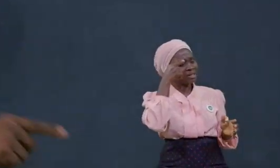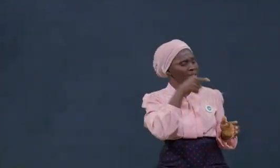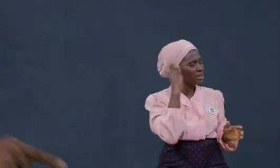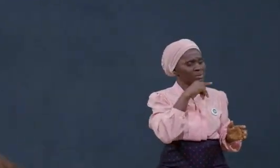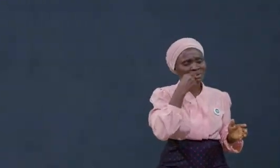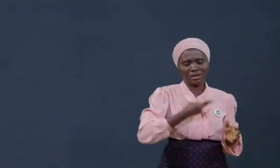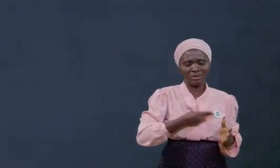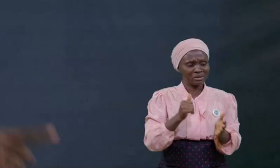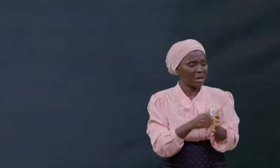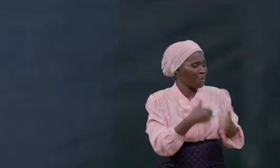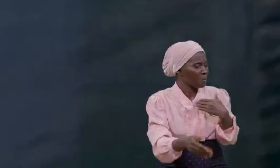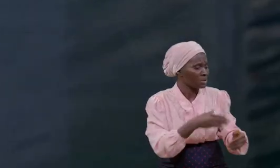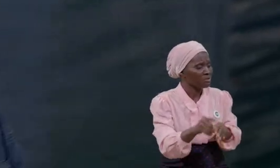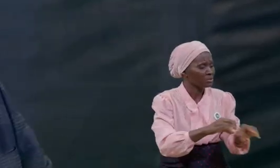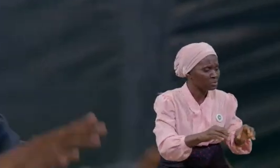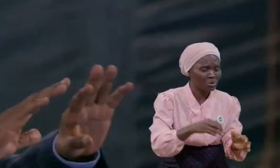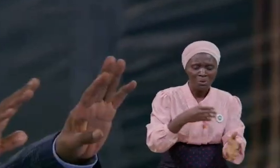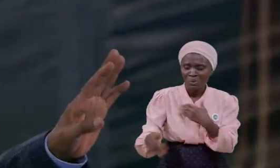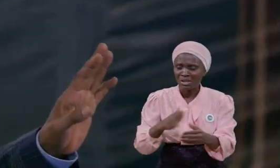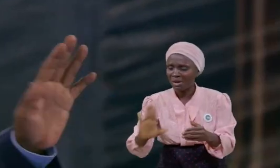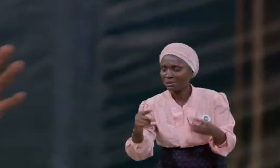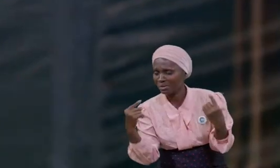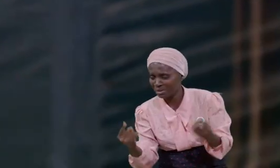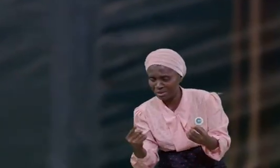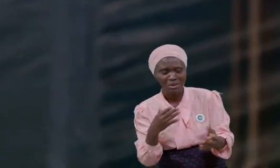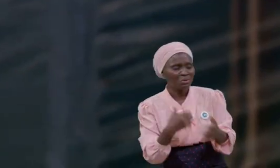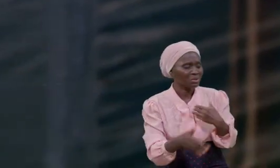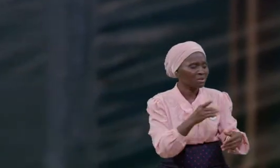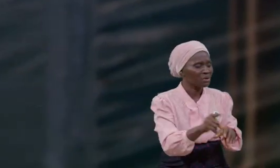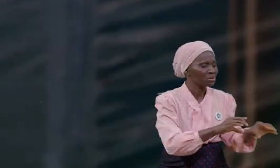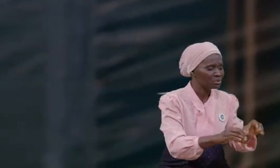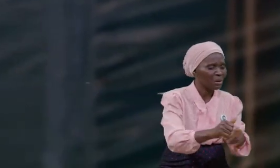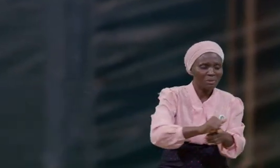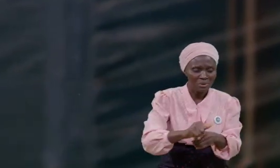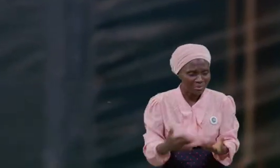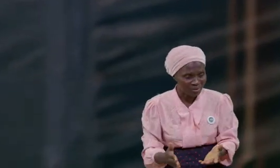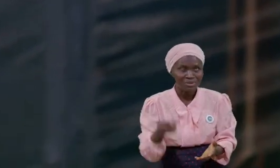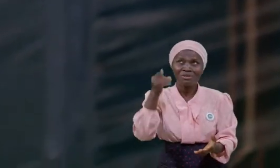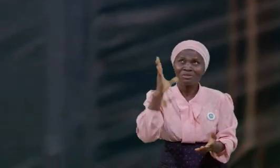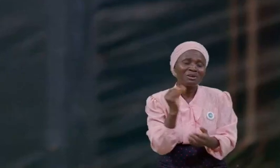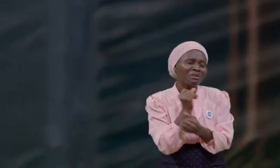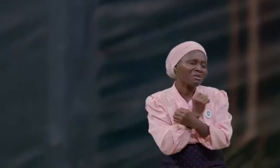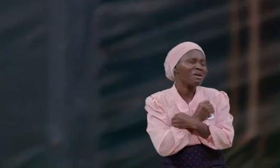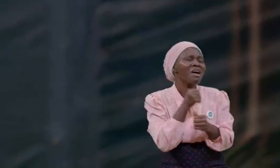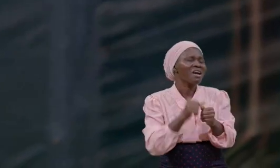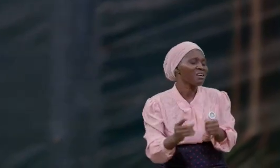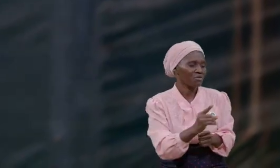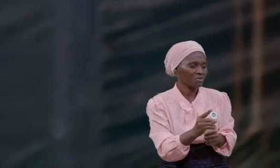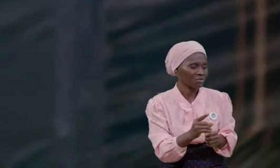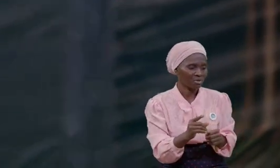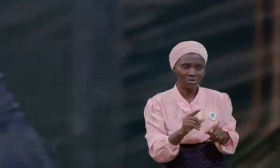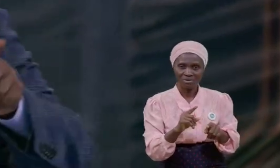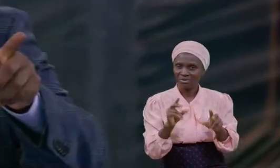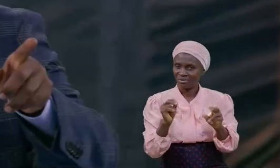faites, peu importe la fosse dans laquelle vous êtes, Dieu vous aime tout le monde. Non, non, non. Il est en colère contre le péché